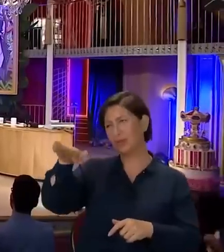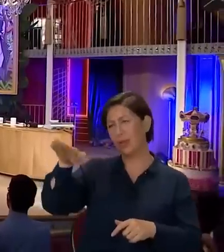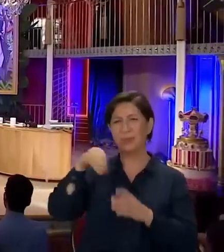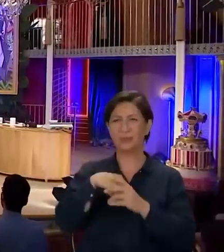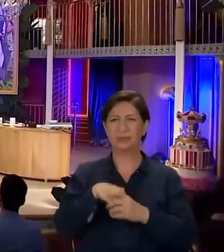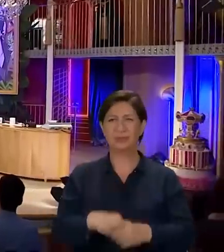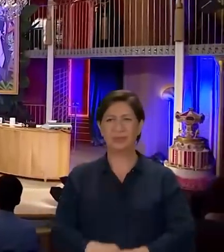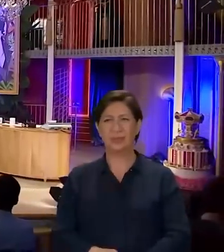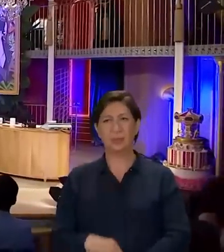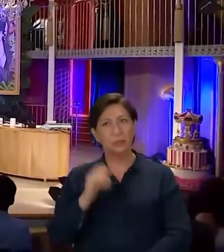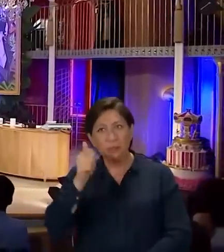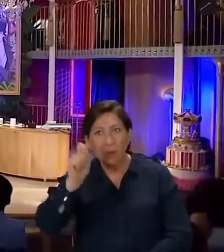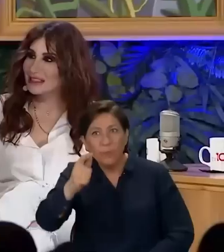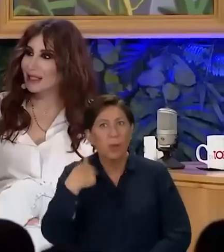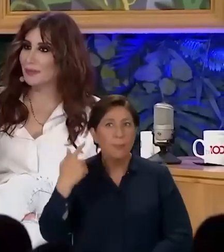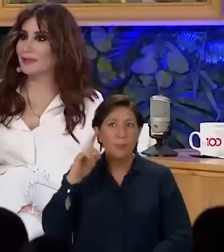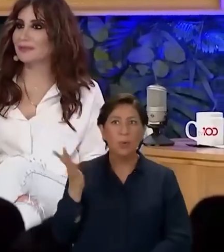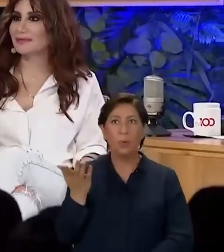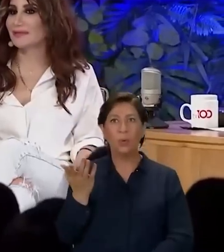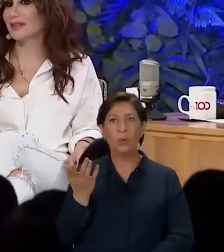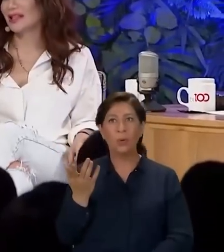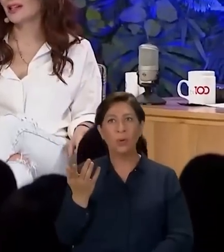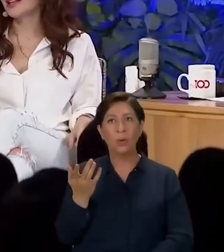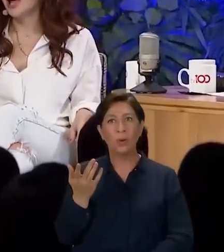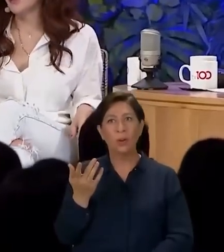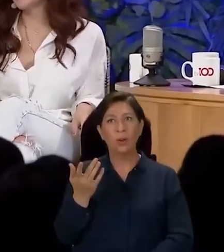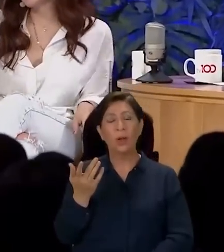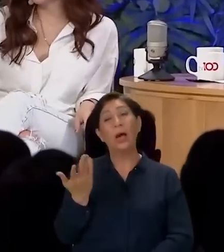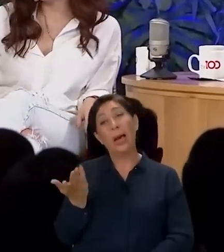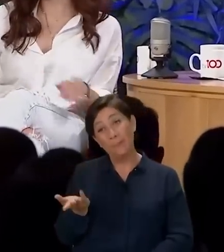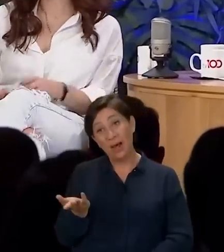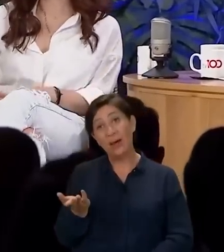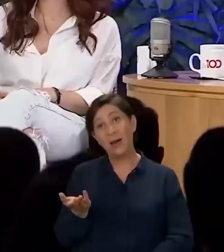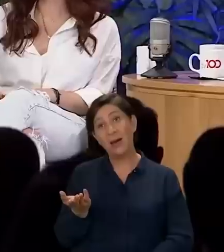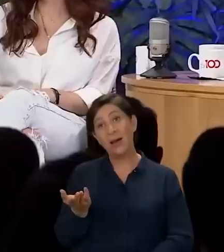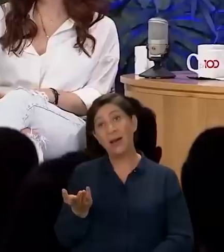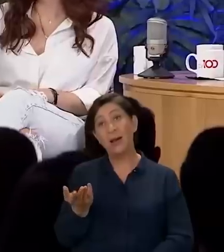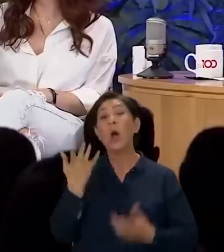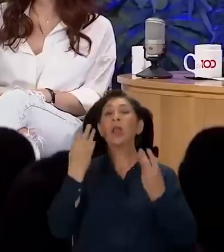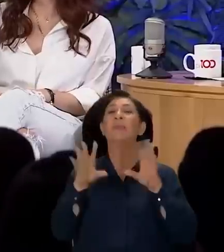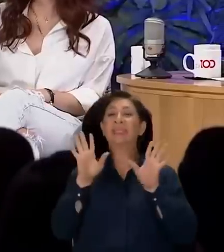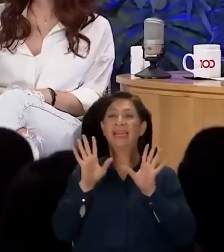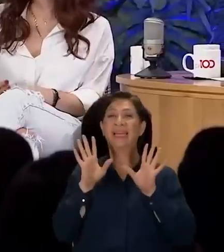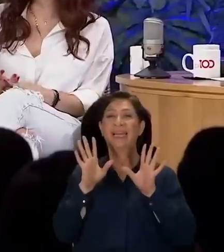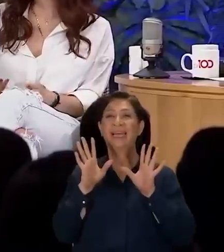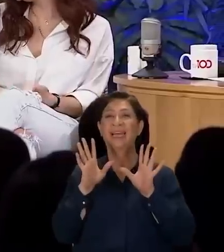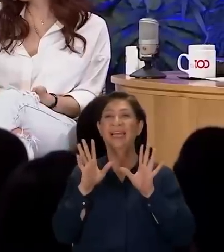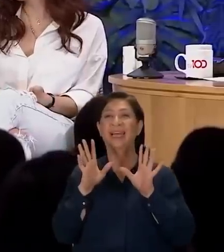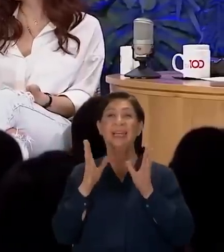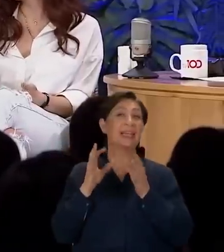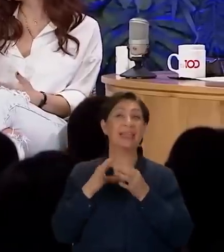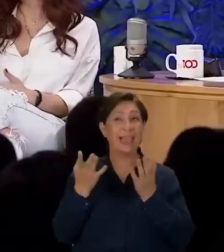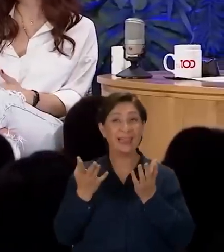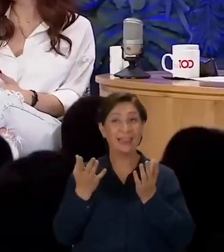için? Ne zaman yaptın? Haberim yok benim. Yaptım. Ama patladı.